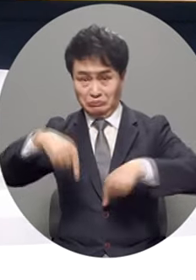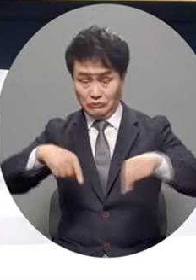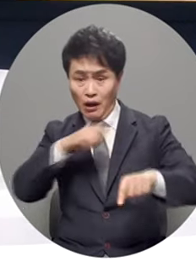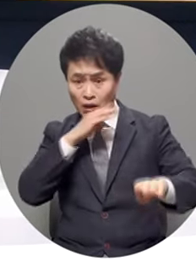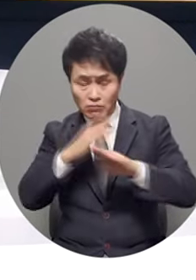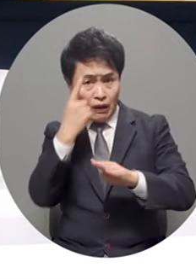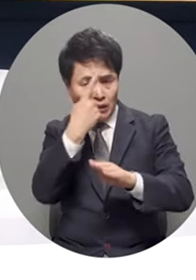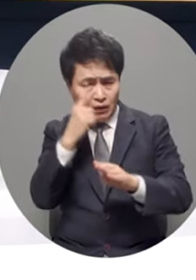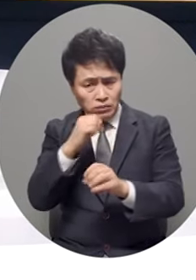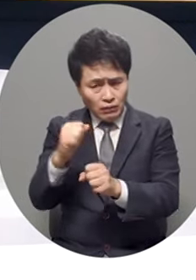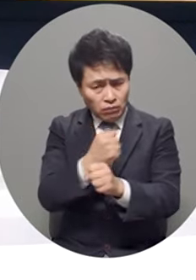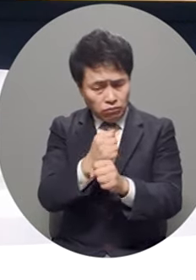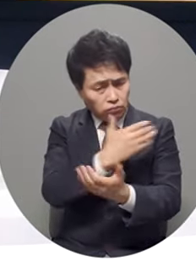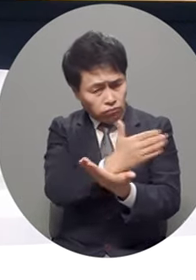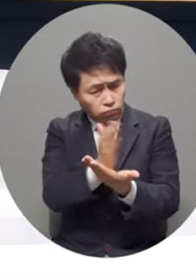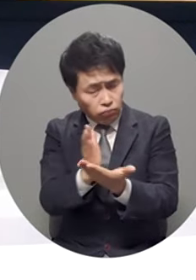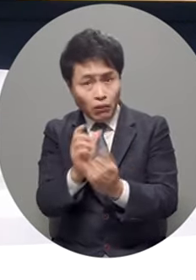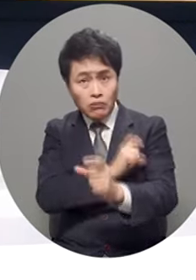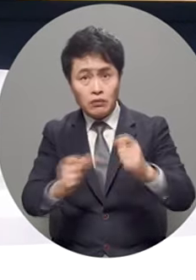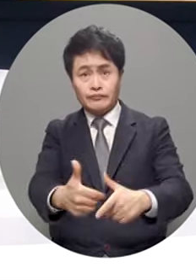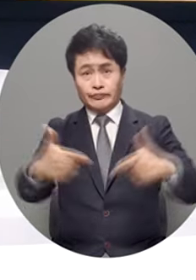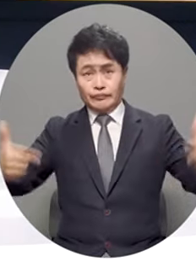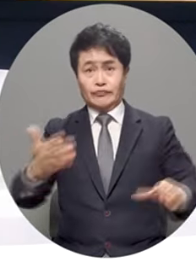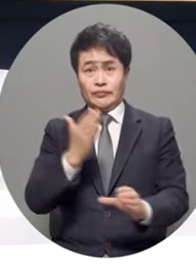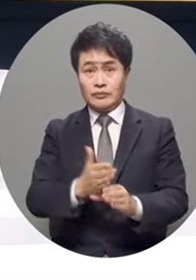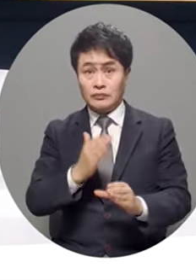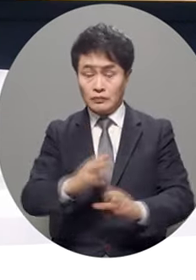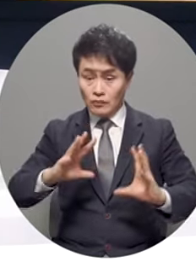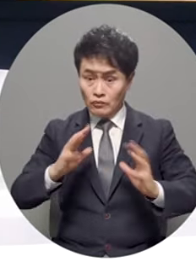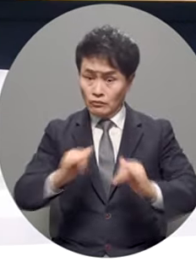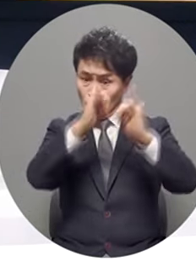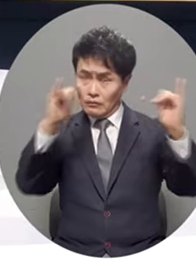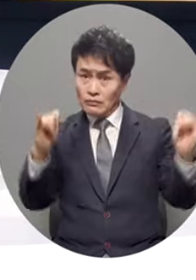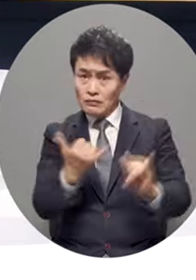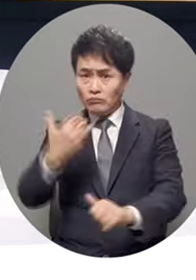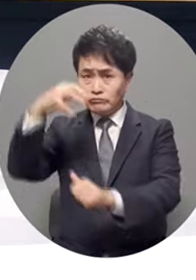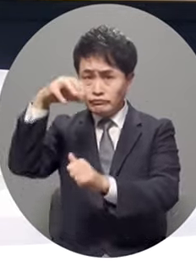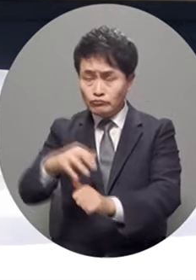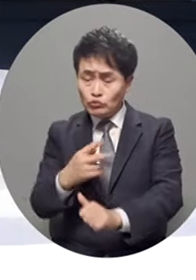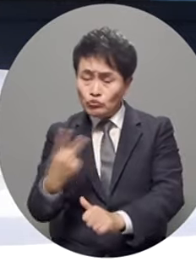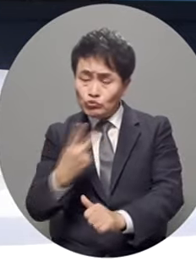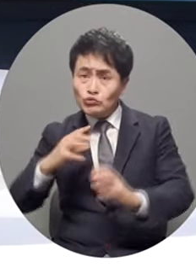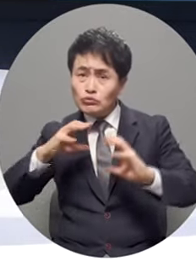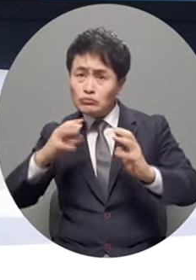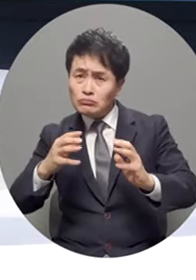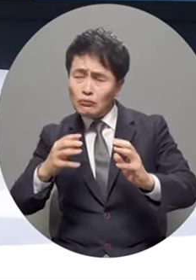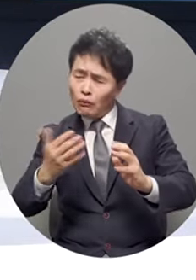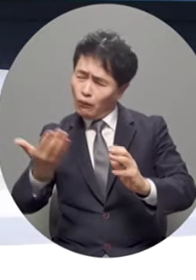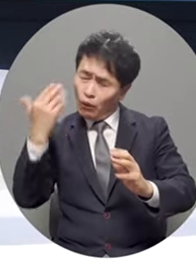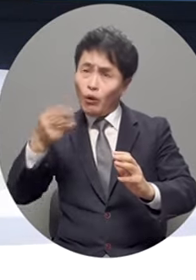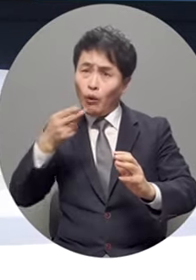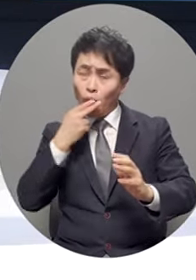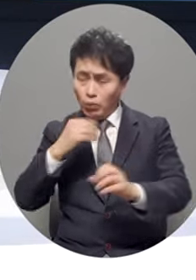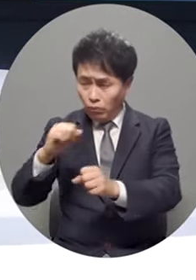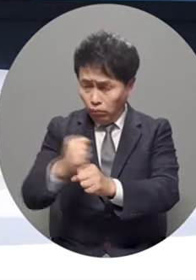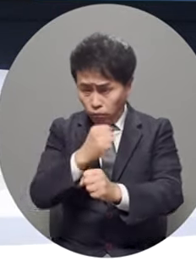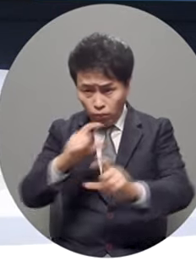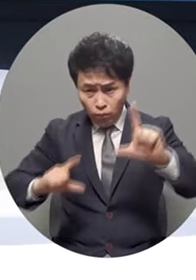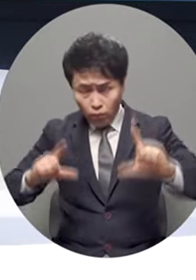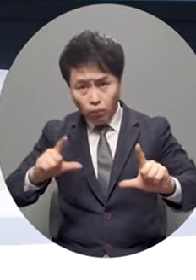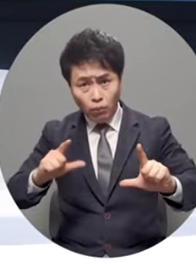러시아의 밀착이 다방면에서 강화되고 있습니다. 국제사회 제재를 받고 있는 두 나라의 전례 없는 밀착이